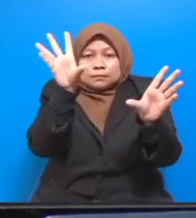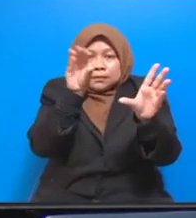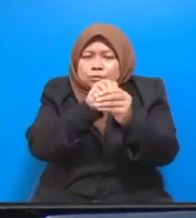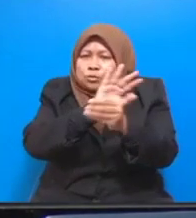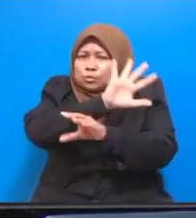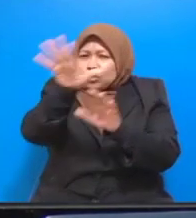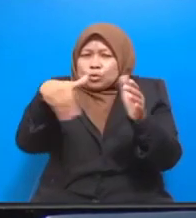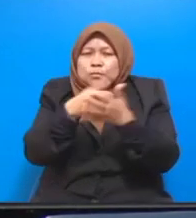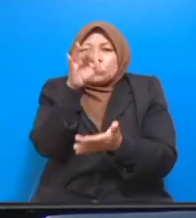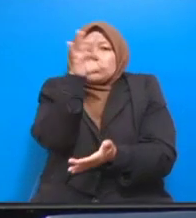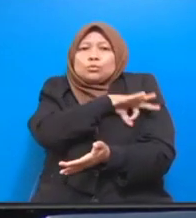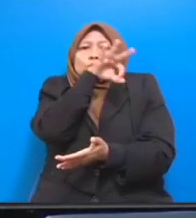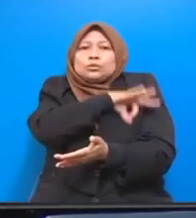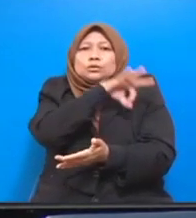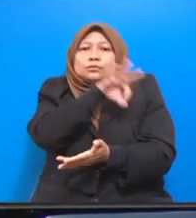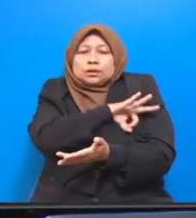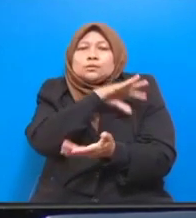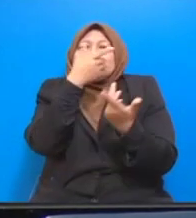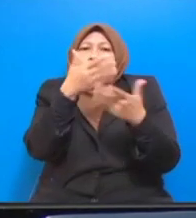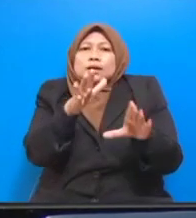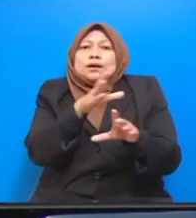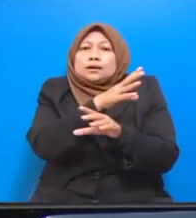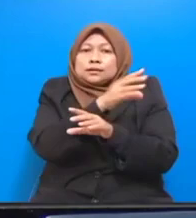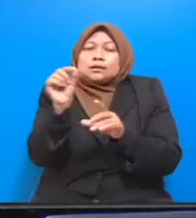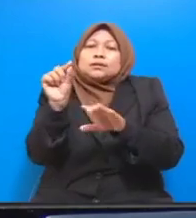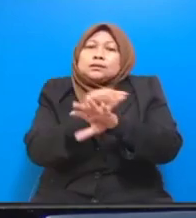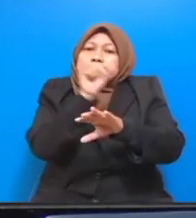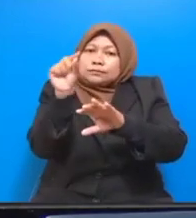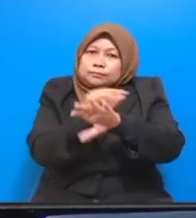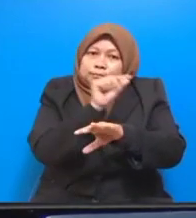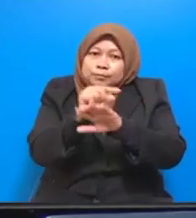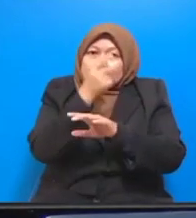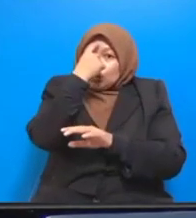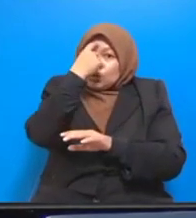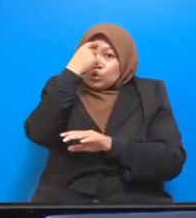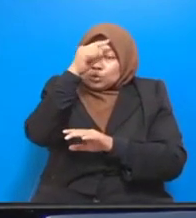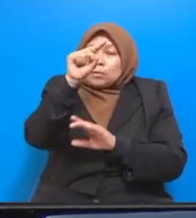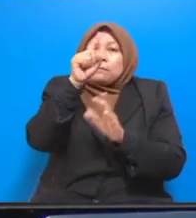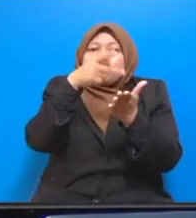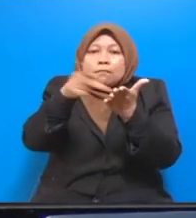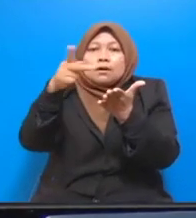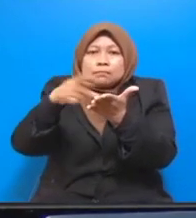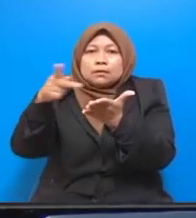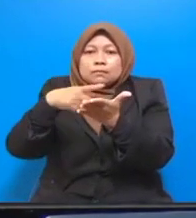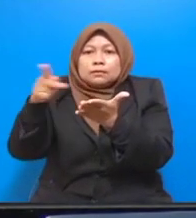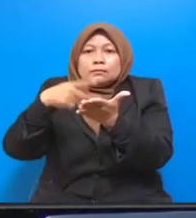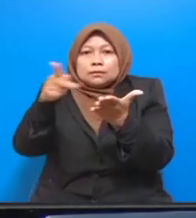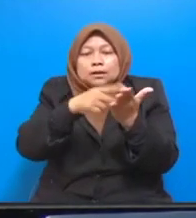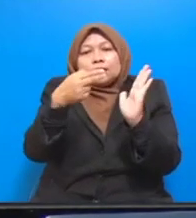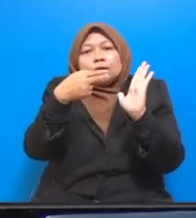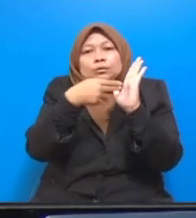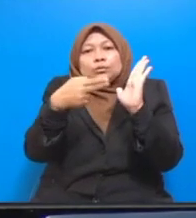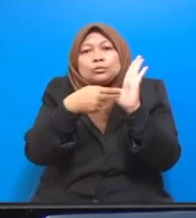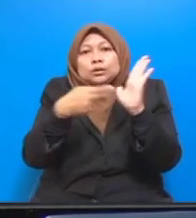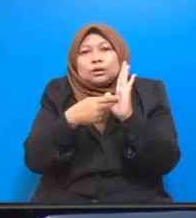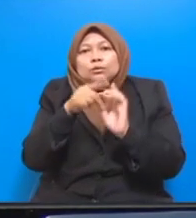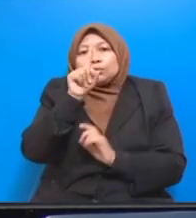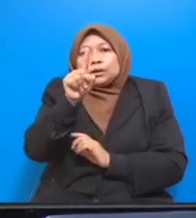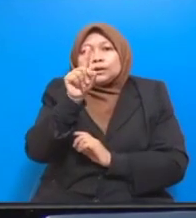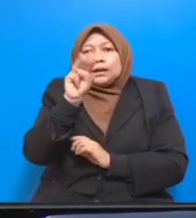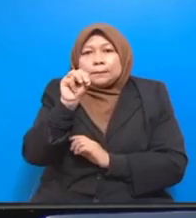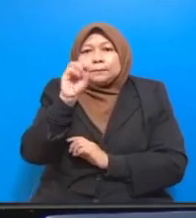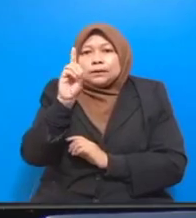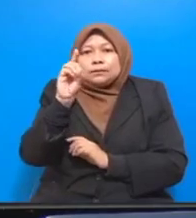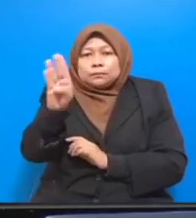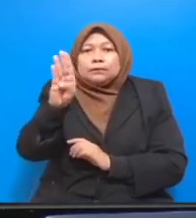kesemua faidah yang diperolehi dan telah digunakan untuk melunaskan sebagian dan pada hutang wan